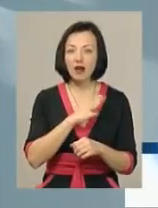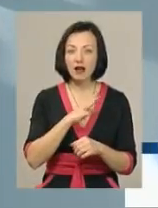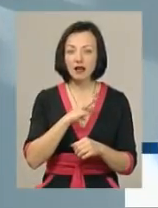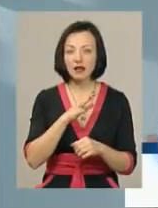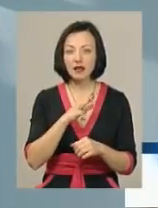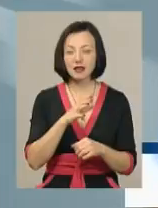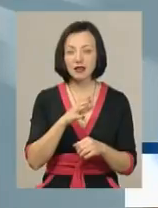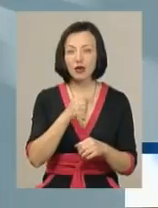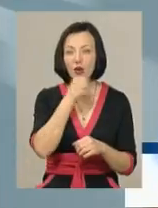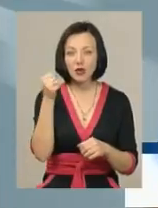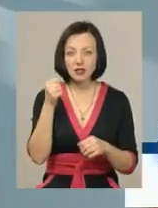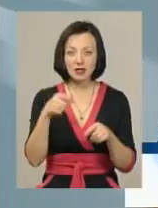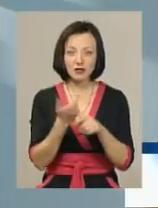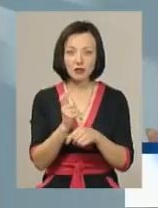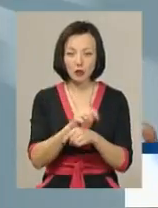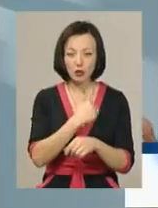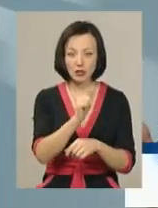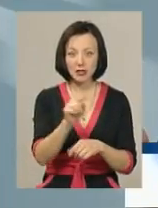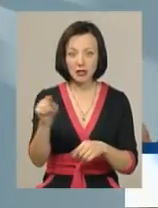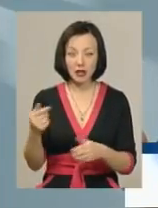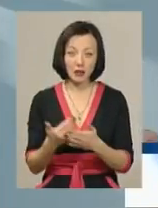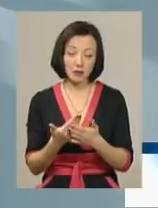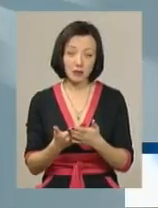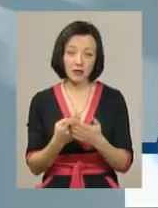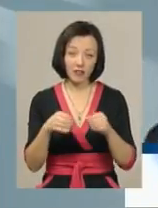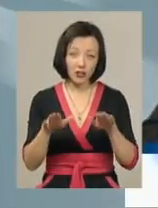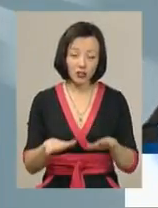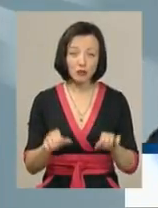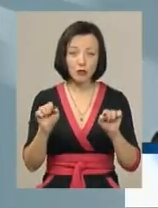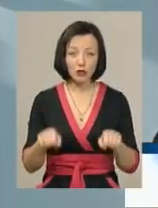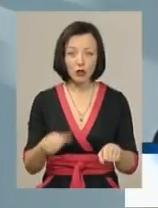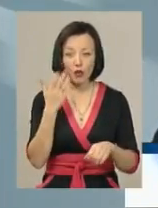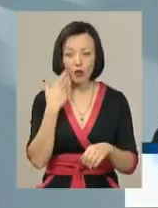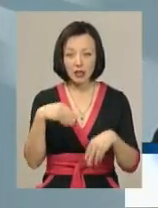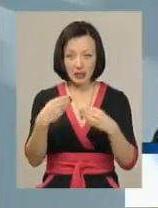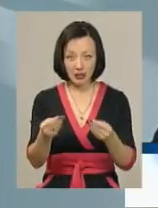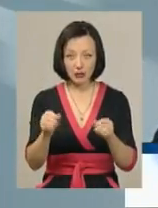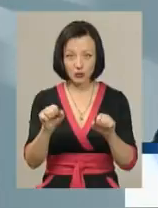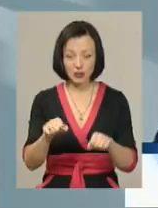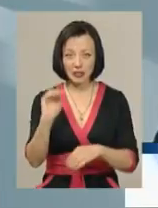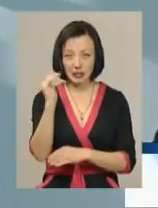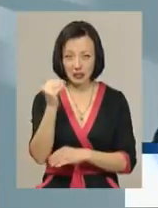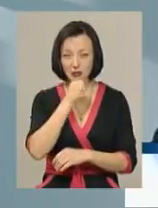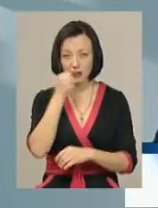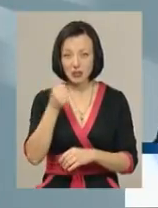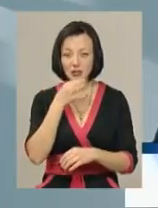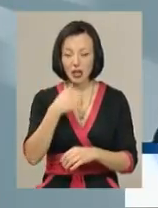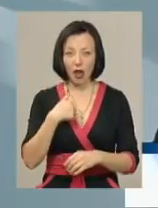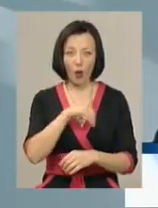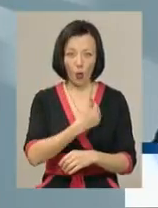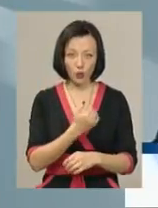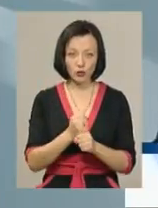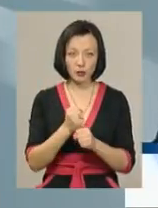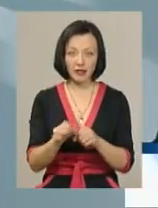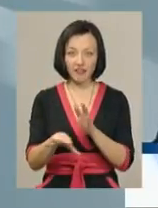хочу і воце і воце і воце да от то як один з варіантів виходу знову ж таки коли даєш можливість дорослій дитині сказати Я хочу і